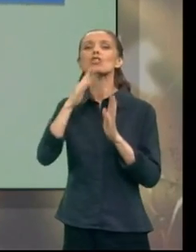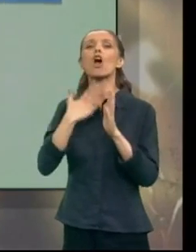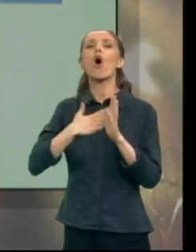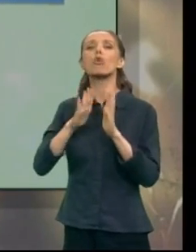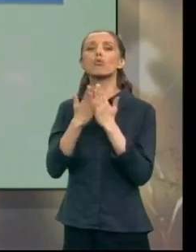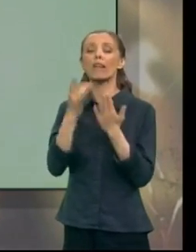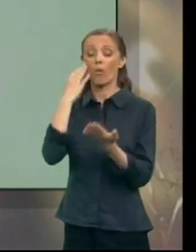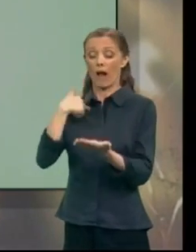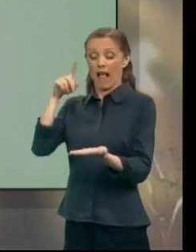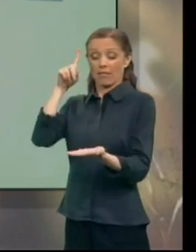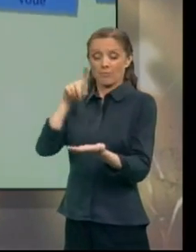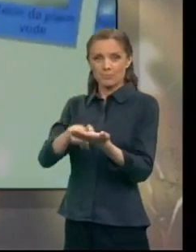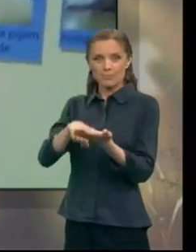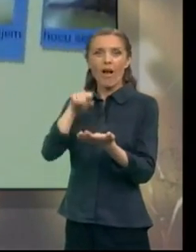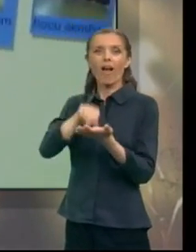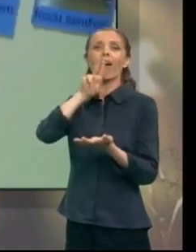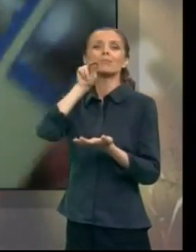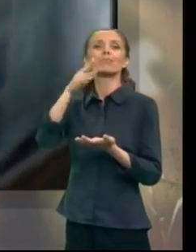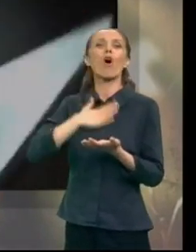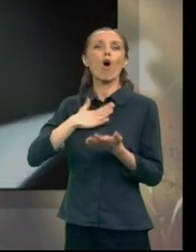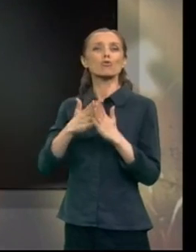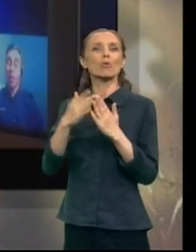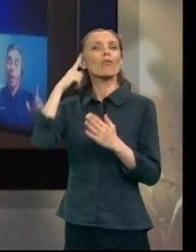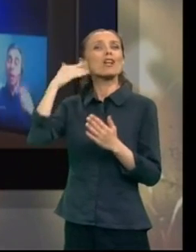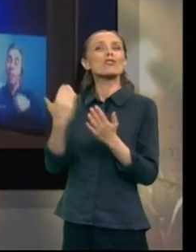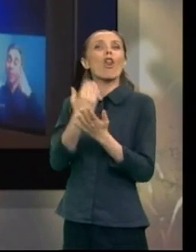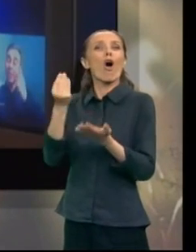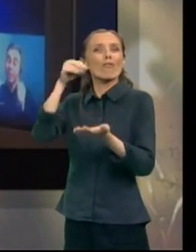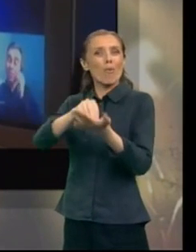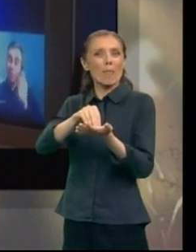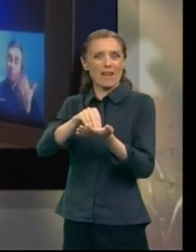Hoću knjigu. I on kaže hoću knjigu. Odlično.